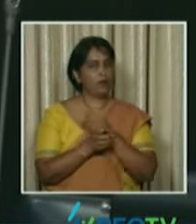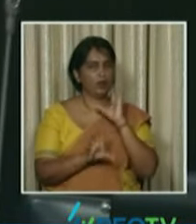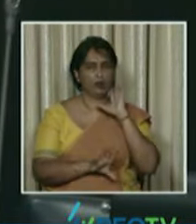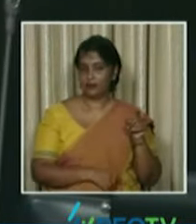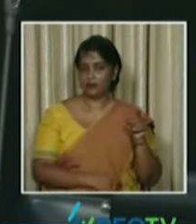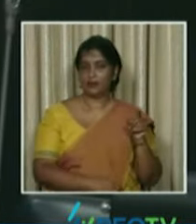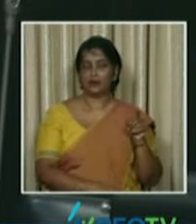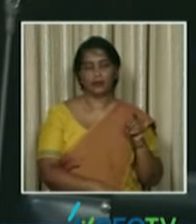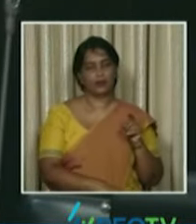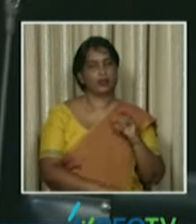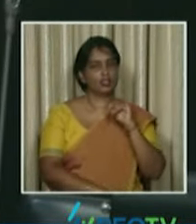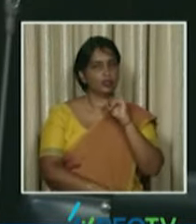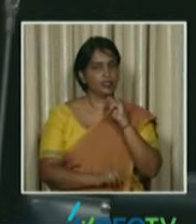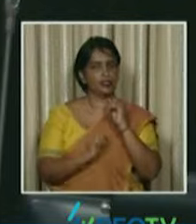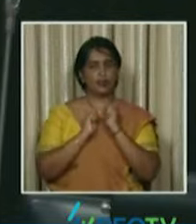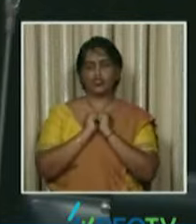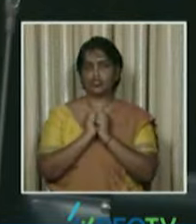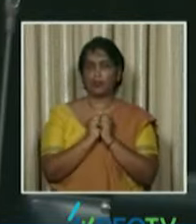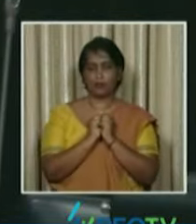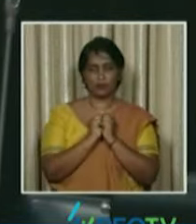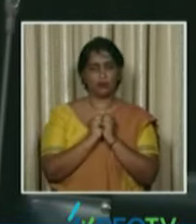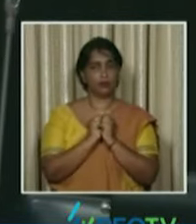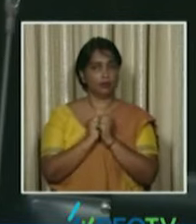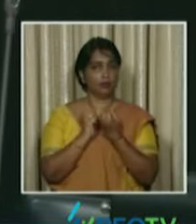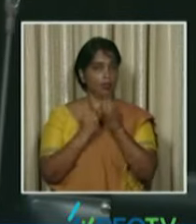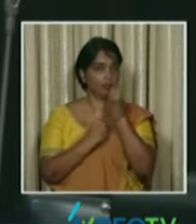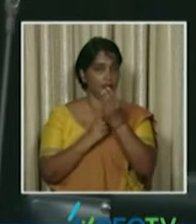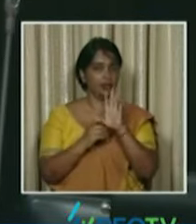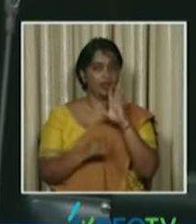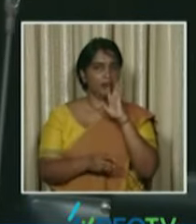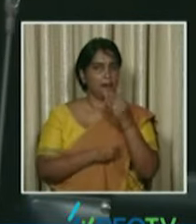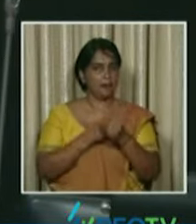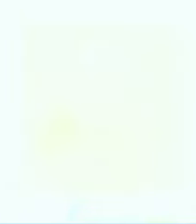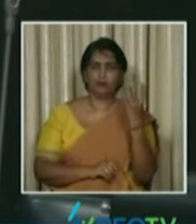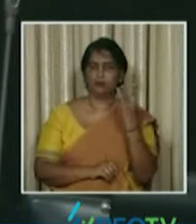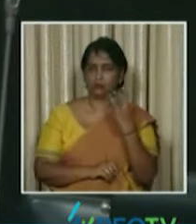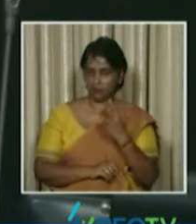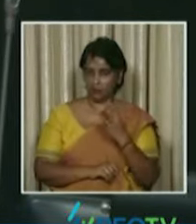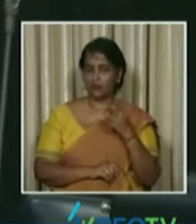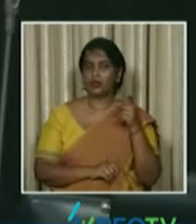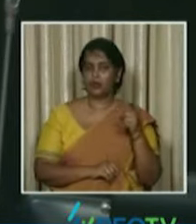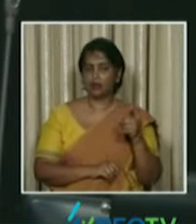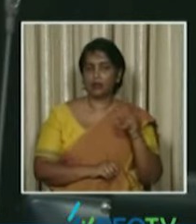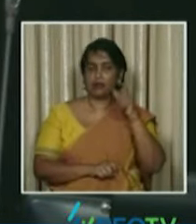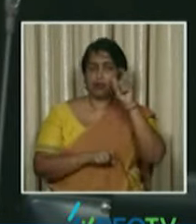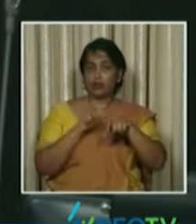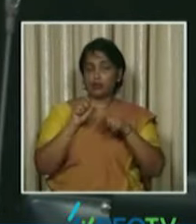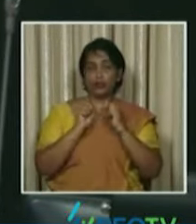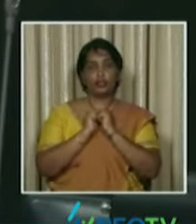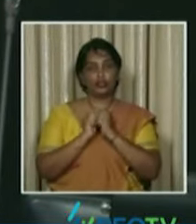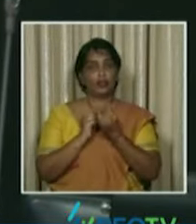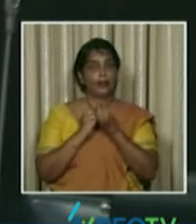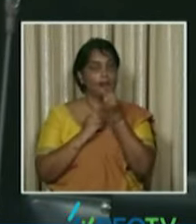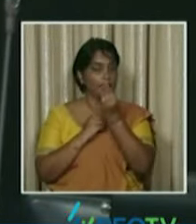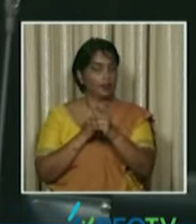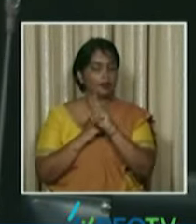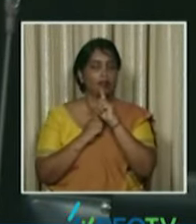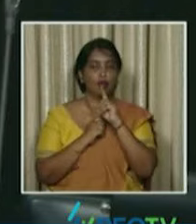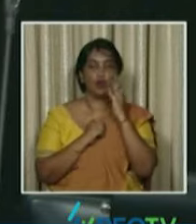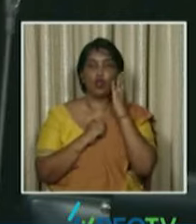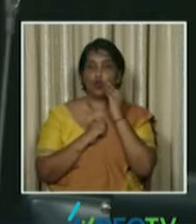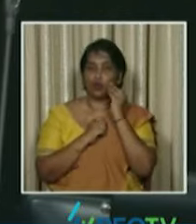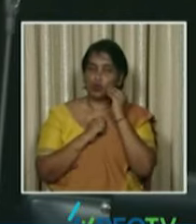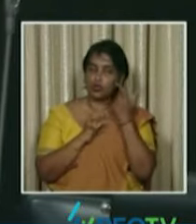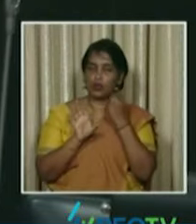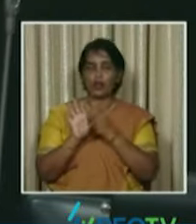ලැබිලා තියෙනවා රැකියා ඒජන්සි ස්වභාවයේ යම් ජාවාරම්කාර කීප දෙනෙක් යම් තැනැත්තන් රැකියාවන් ලබා දෙන බවට රුසියාවට